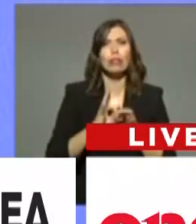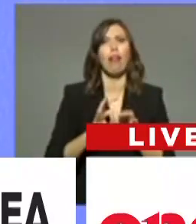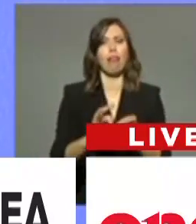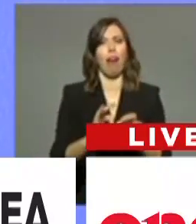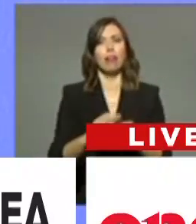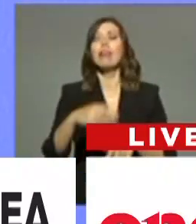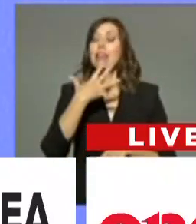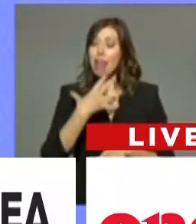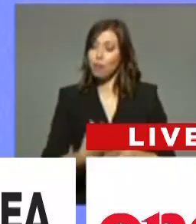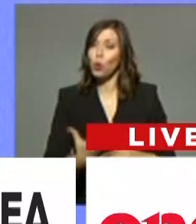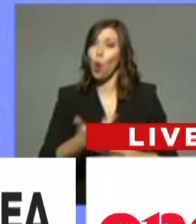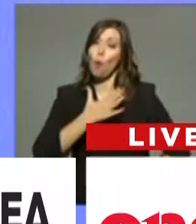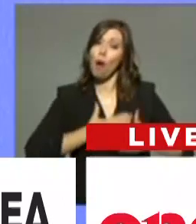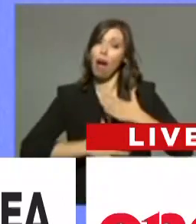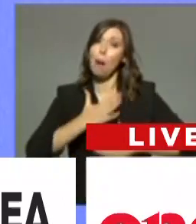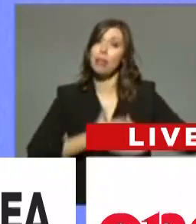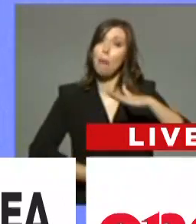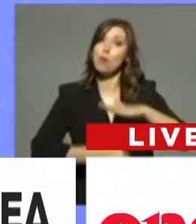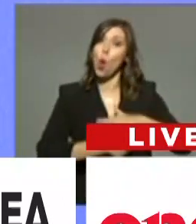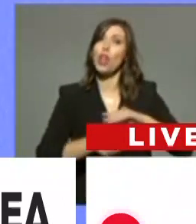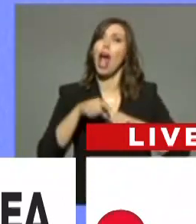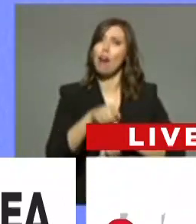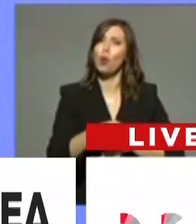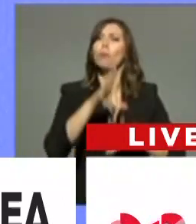Πρόεδρε, είναι και το γνώρισμα της ΟΝΕΔ.